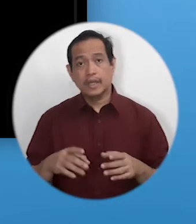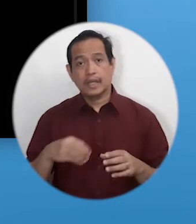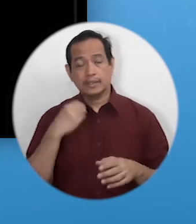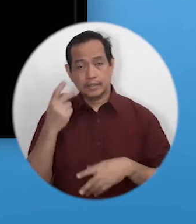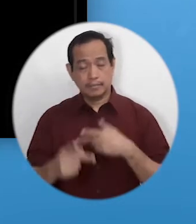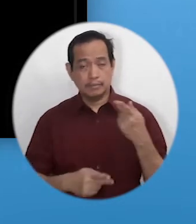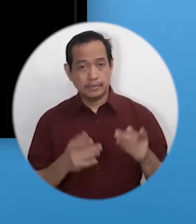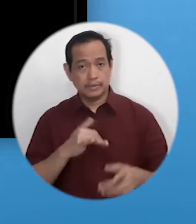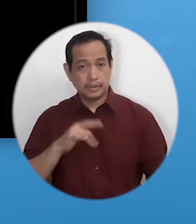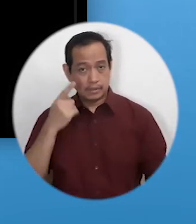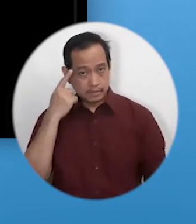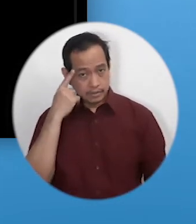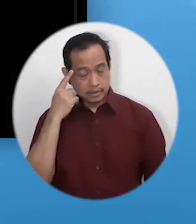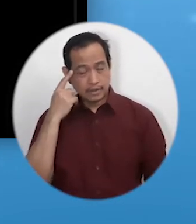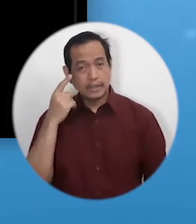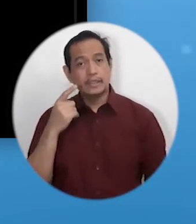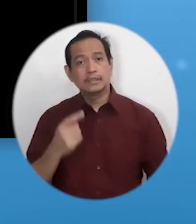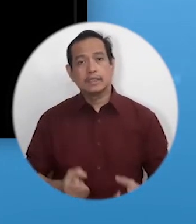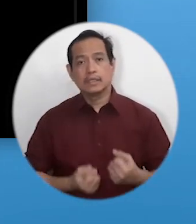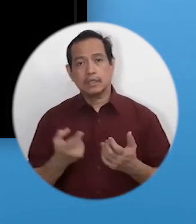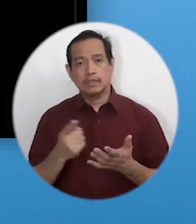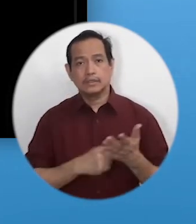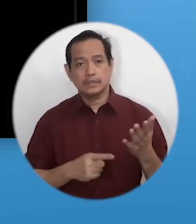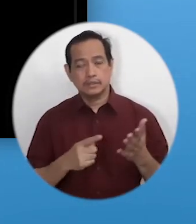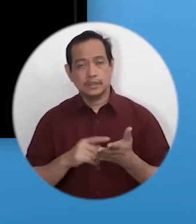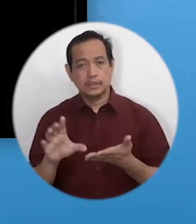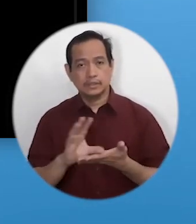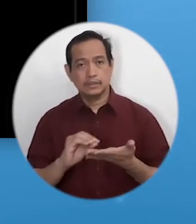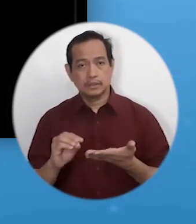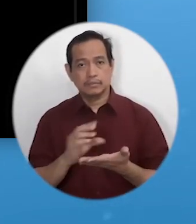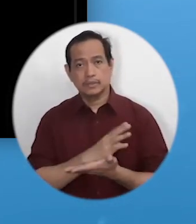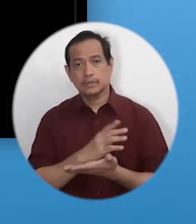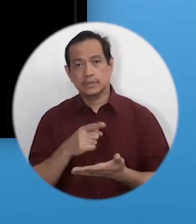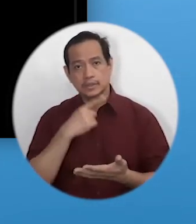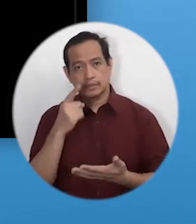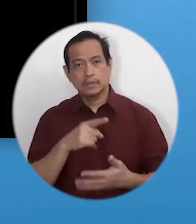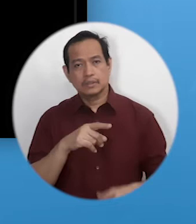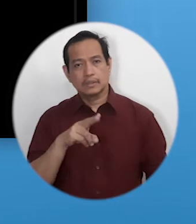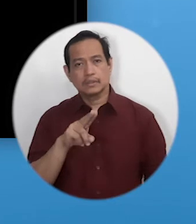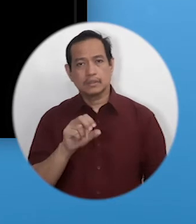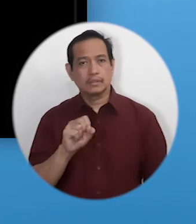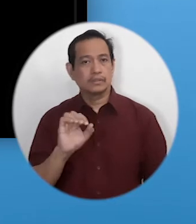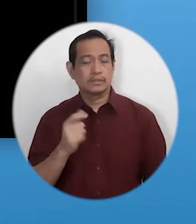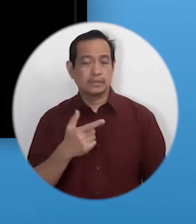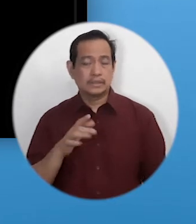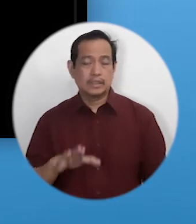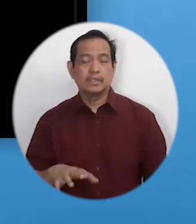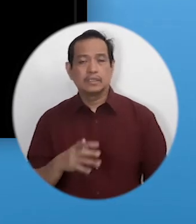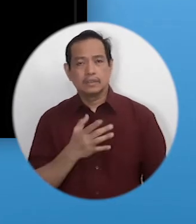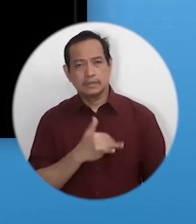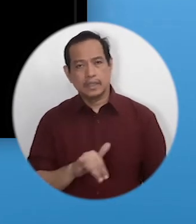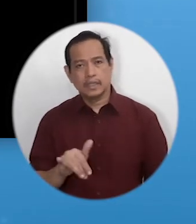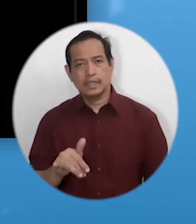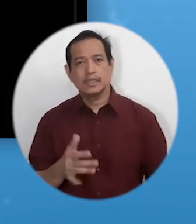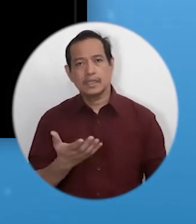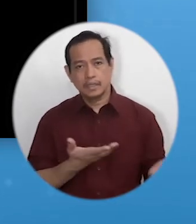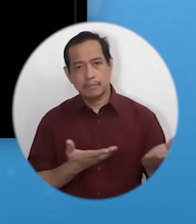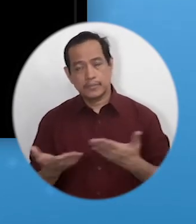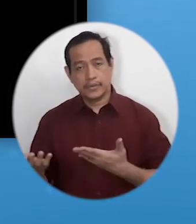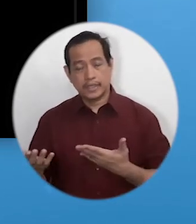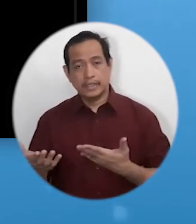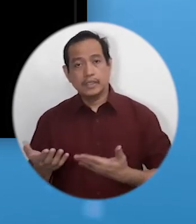tao, akala nila ang dahilan ng tumor na ito ay nausog yung anak nila. Ang ginagawa